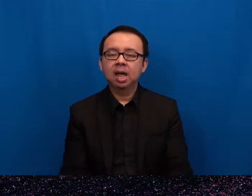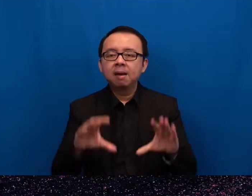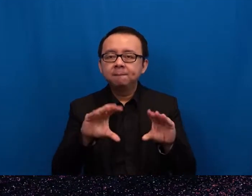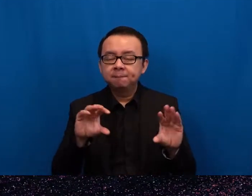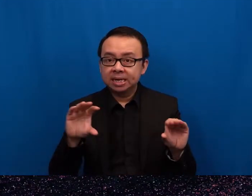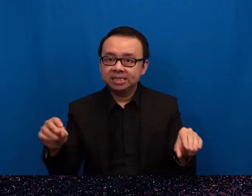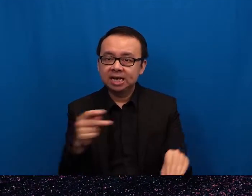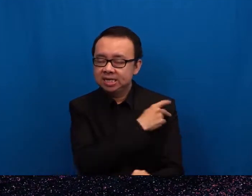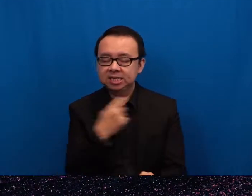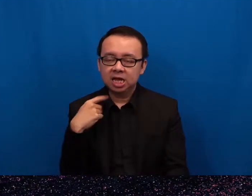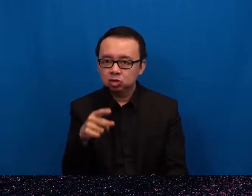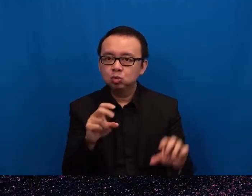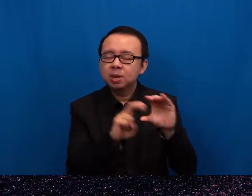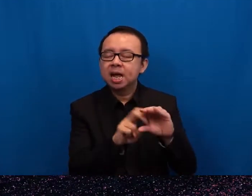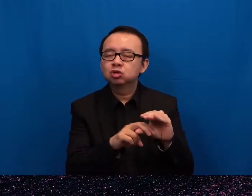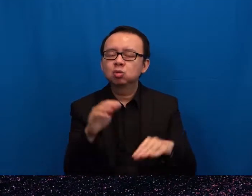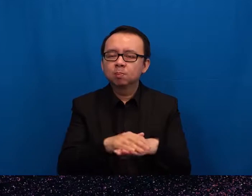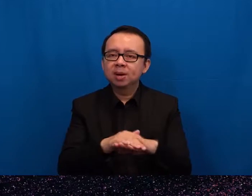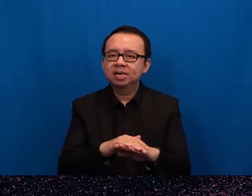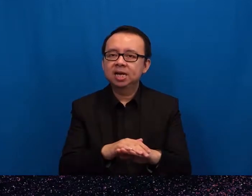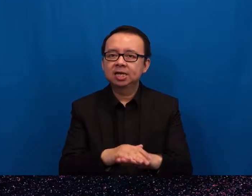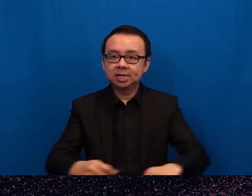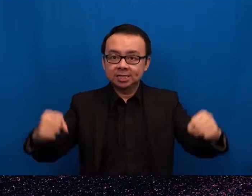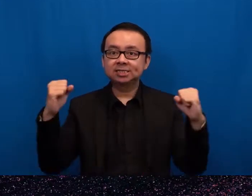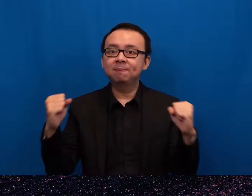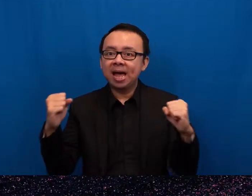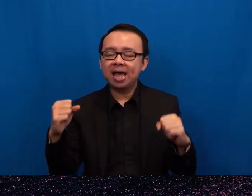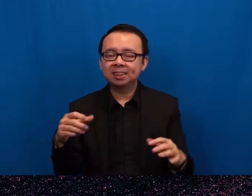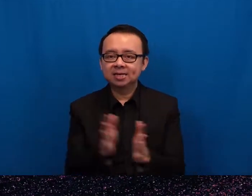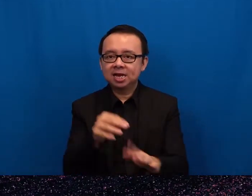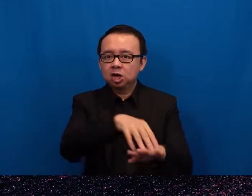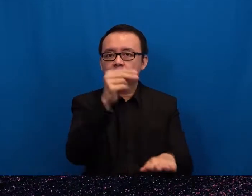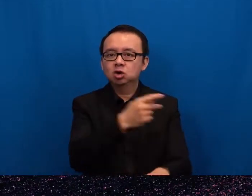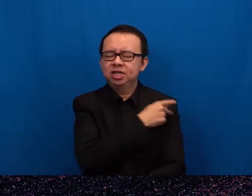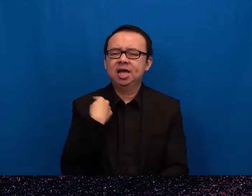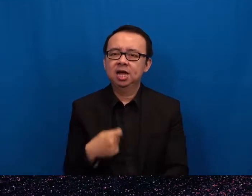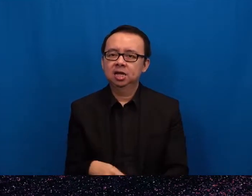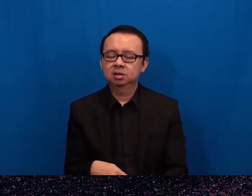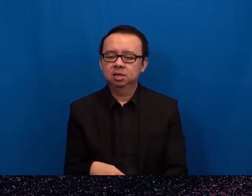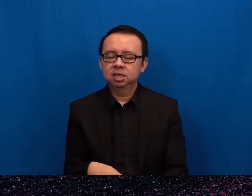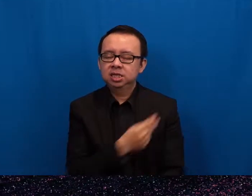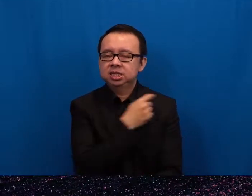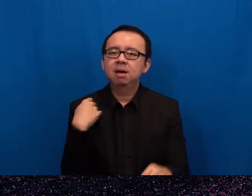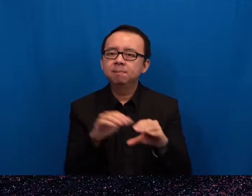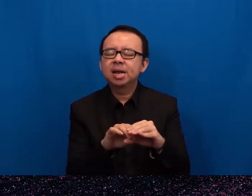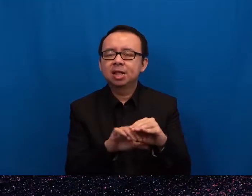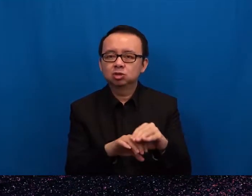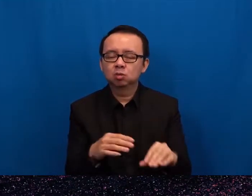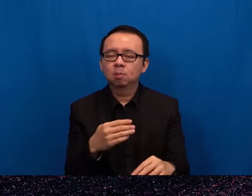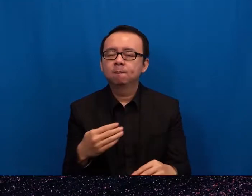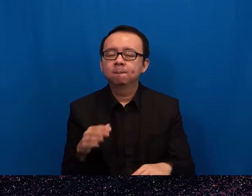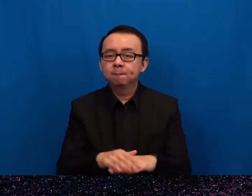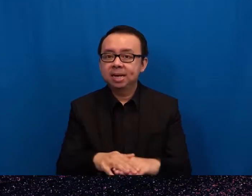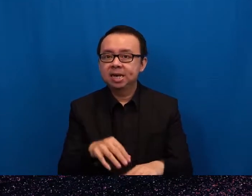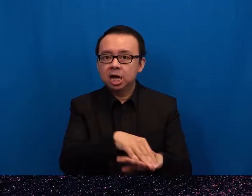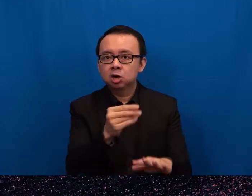Anda. Kalau Anda patah semangat, mengeringkan tulang. Justru semua akan bergantung dengan spiritmu. Hati yang gembira adalah